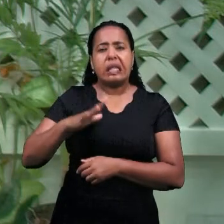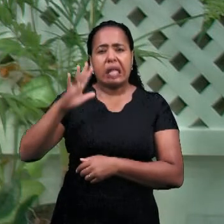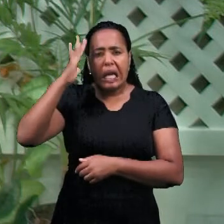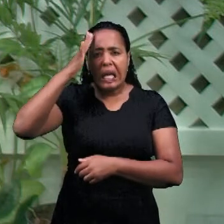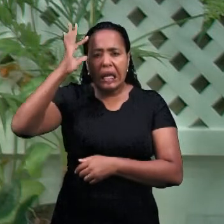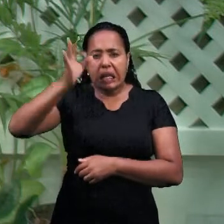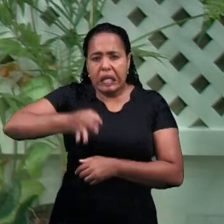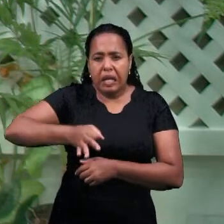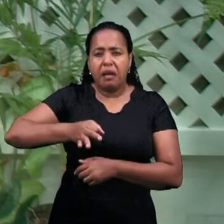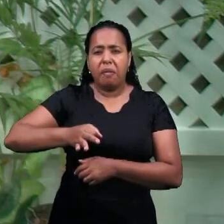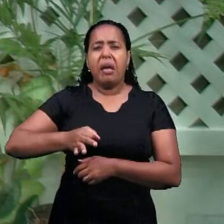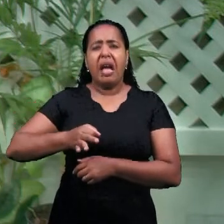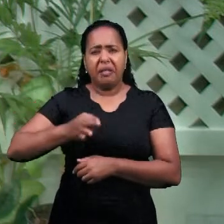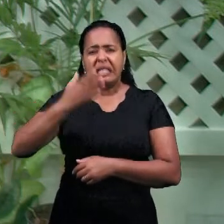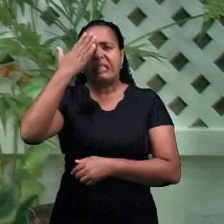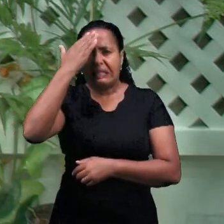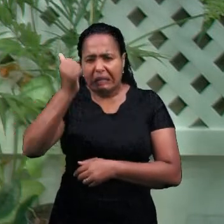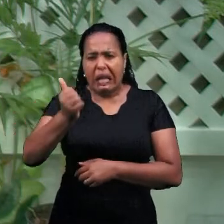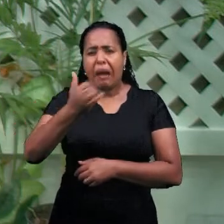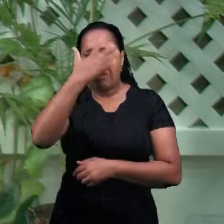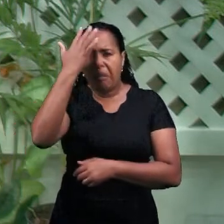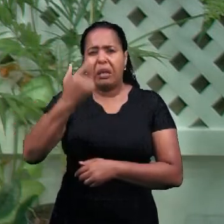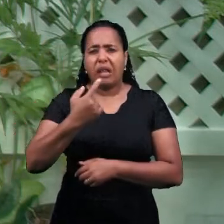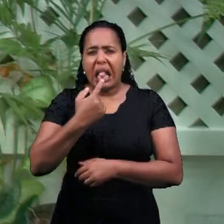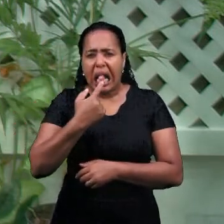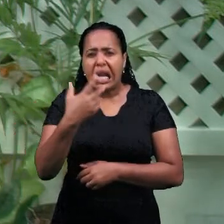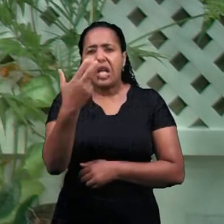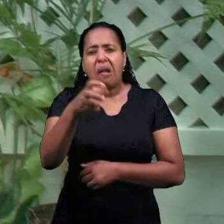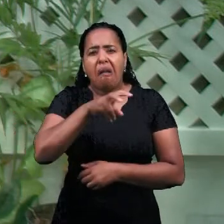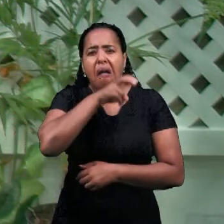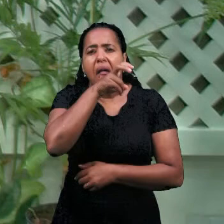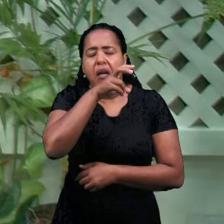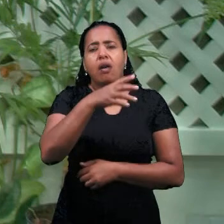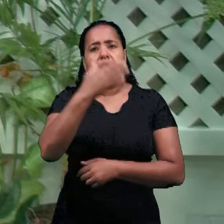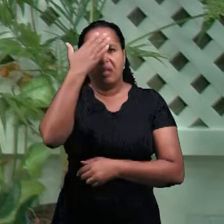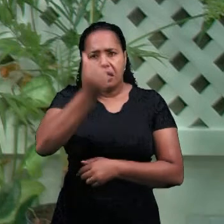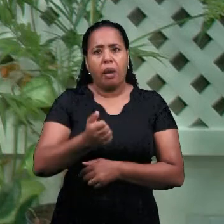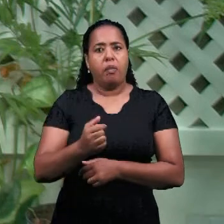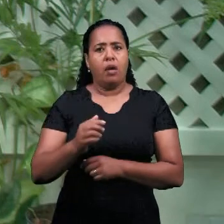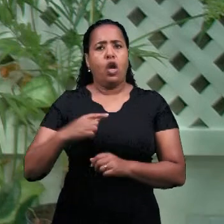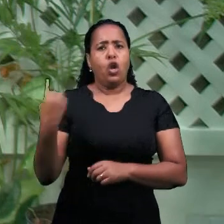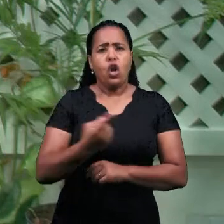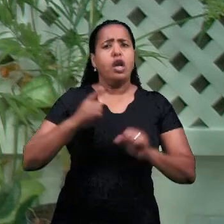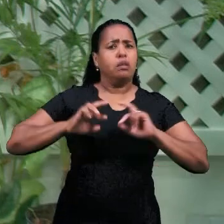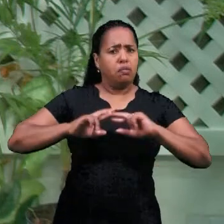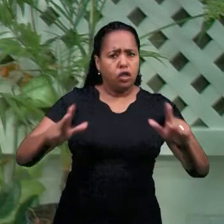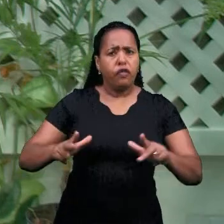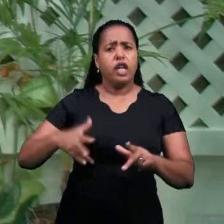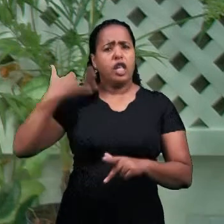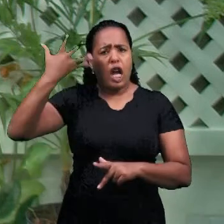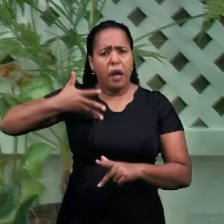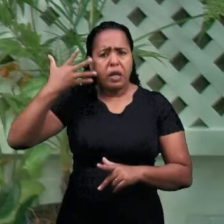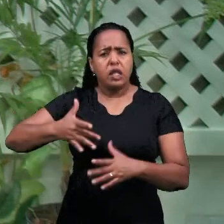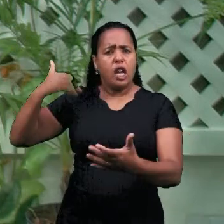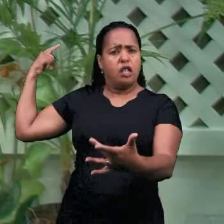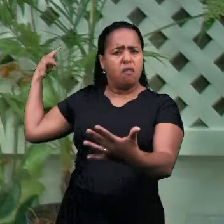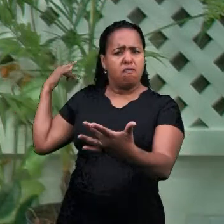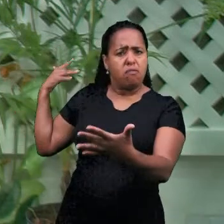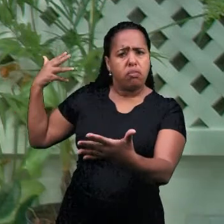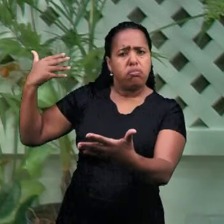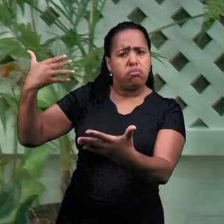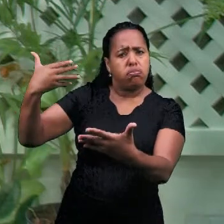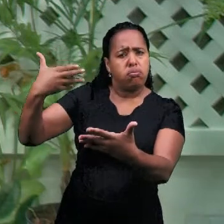de discernement, ils savent très bien que des fois c'est un mensonge. Non, nous ne sommes pas ça. Nous avons un message